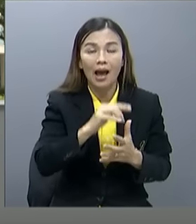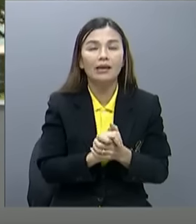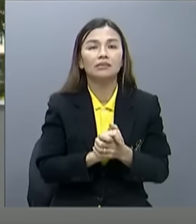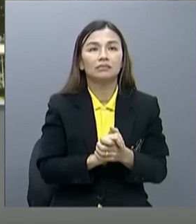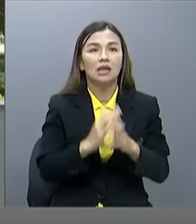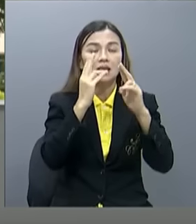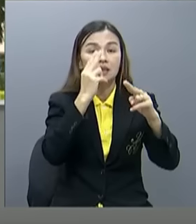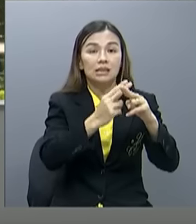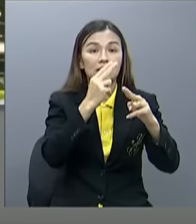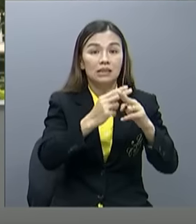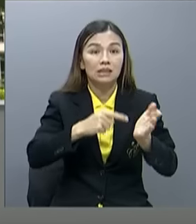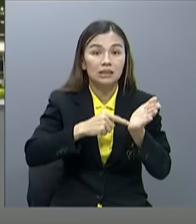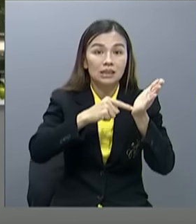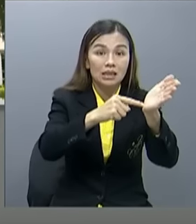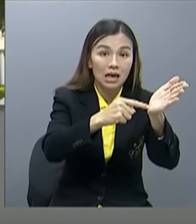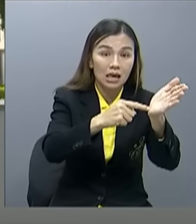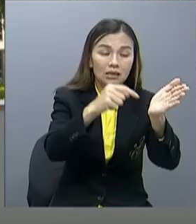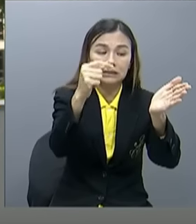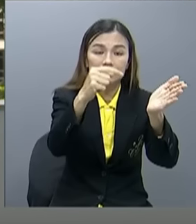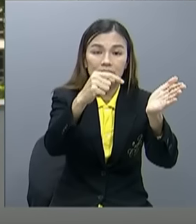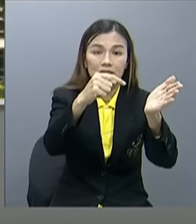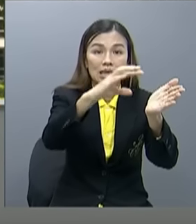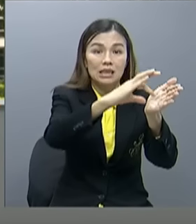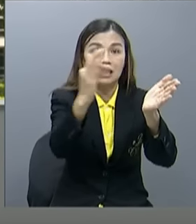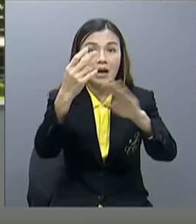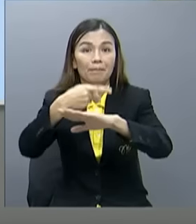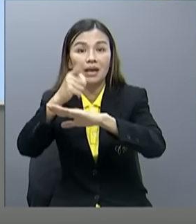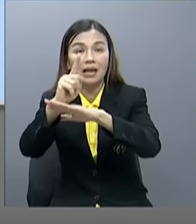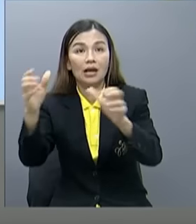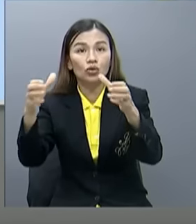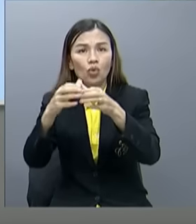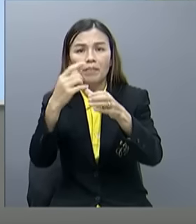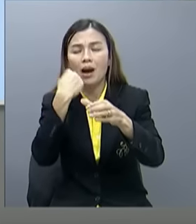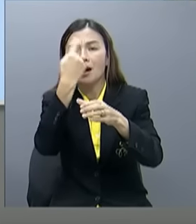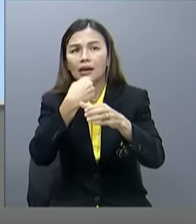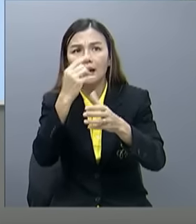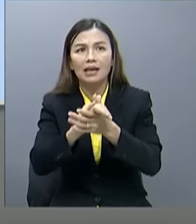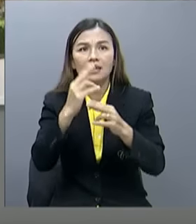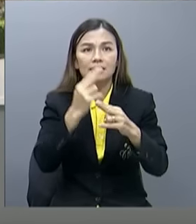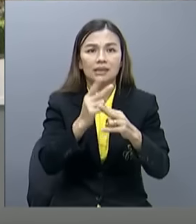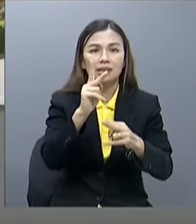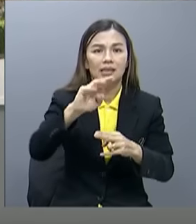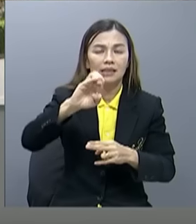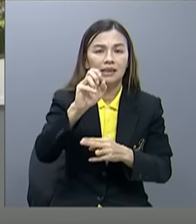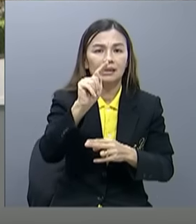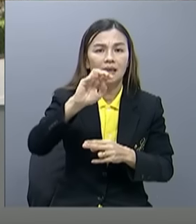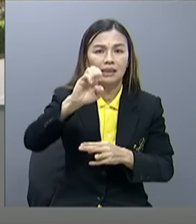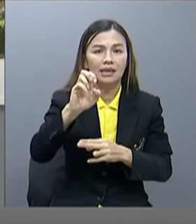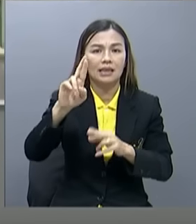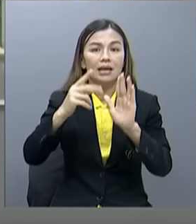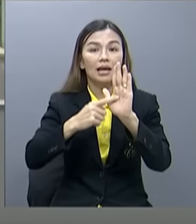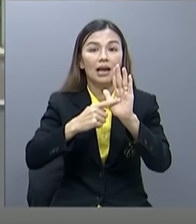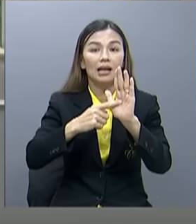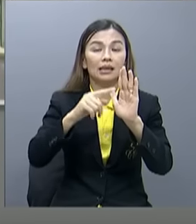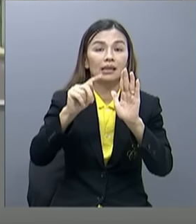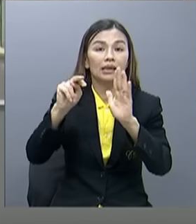เดตที่มีน้ำหนักว่าอาจจะได้นั่งเป็นประธานบอร์ดมากที่สุดนะคะก็คือคุณกิตติรัตน์ระนองนะคะซึ่งเป็น